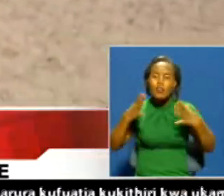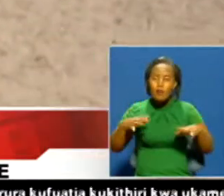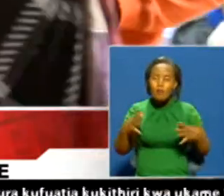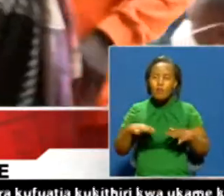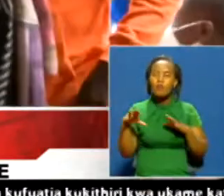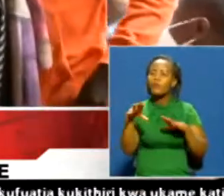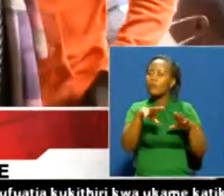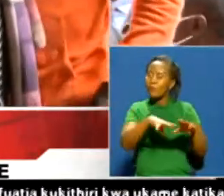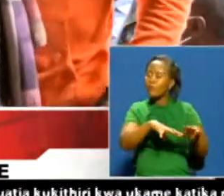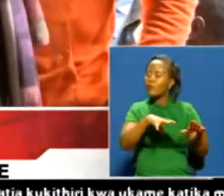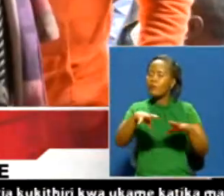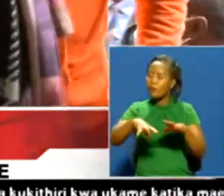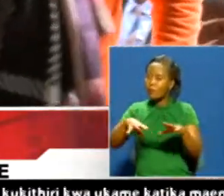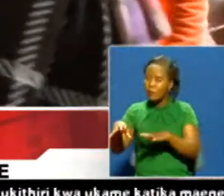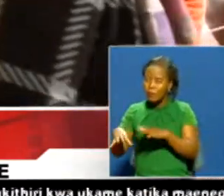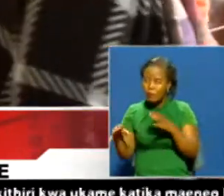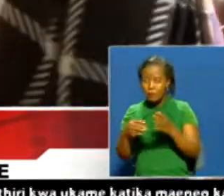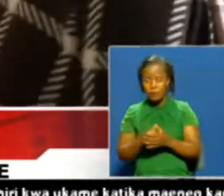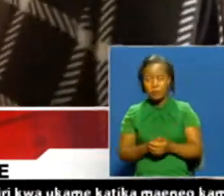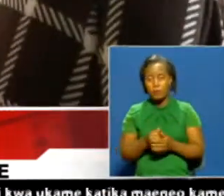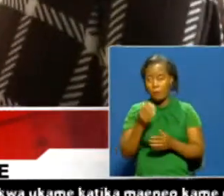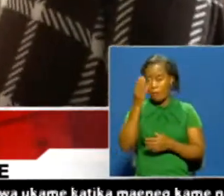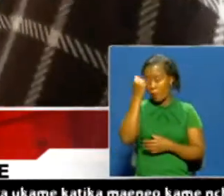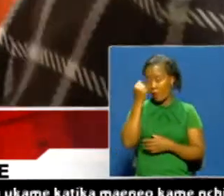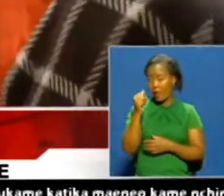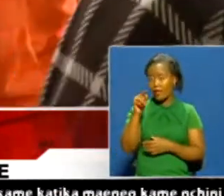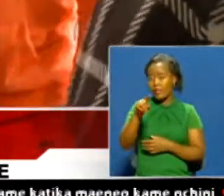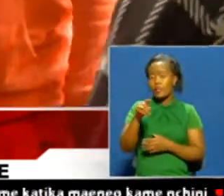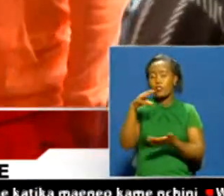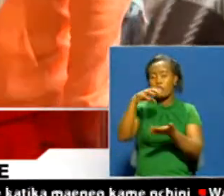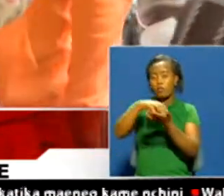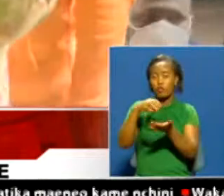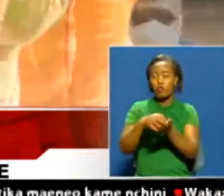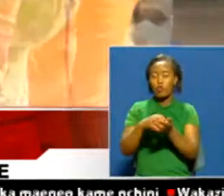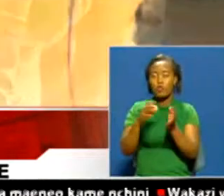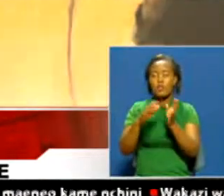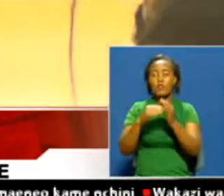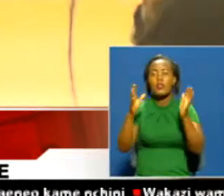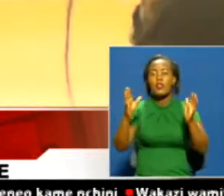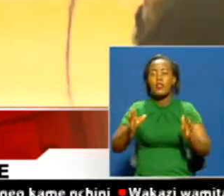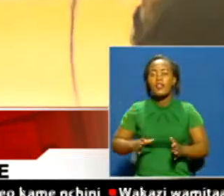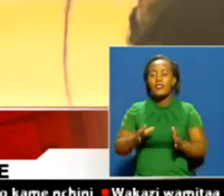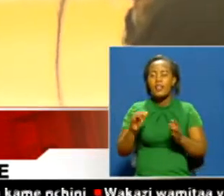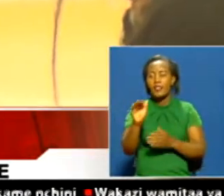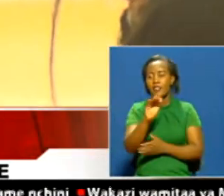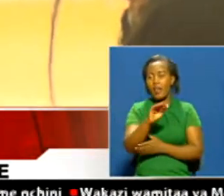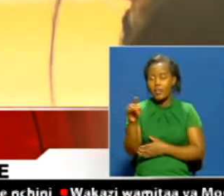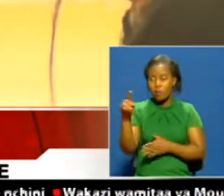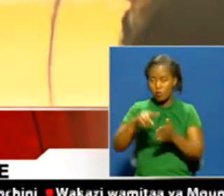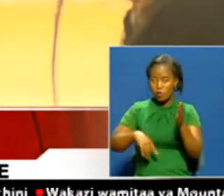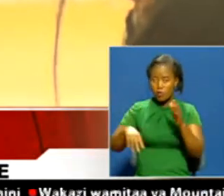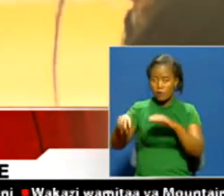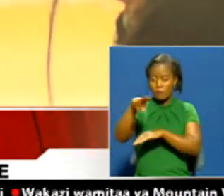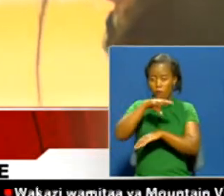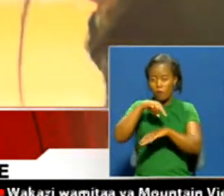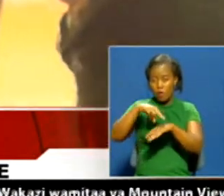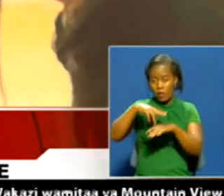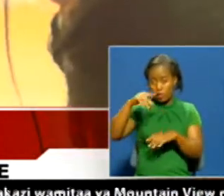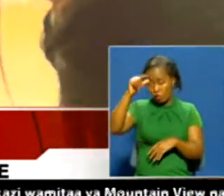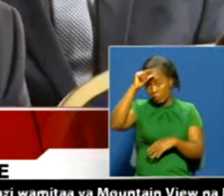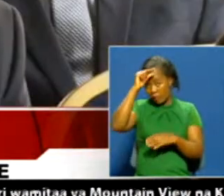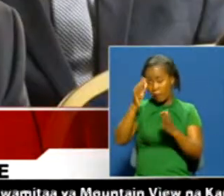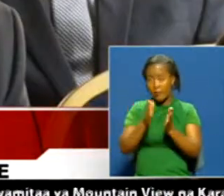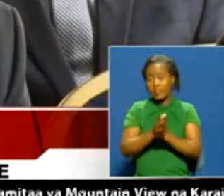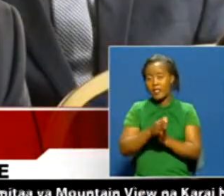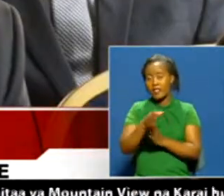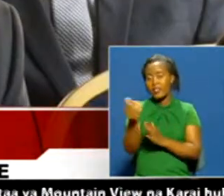haba. Kutokana na kukithiri kwa hali, viongozi wa eneo hilo wametoa wito kwa serikali ya kitaifa na wahisani wengine kuingilia